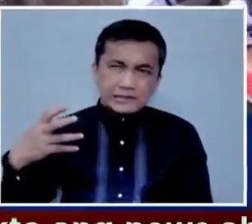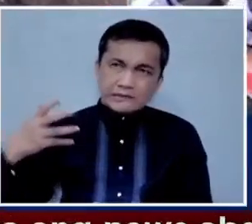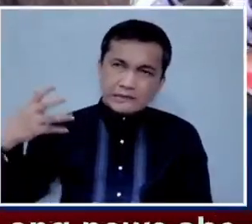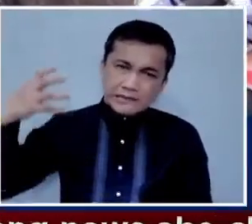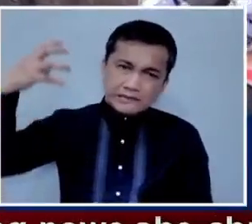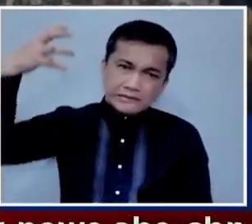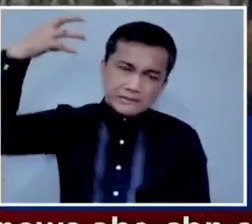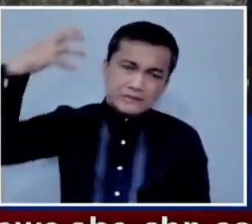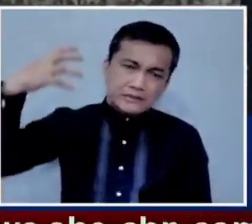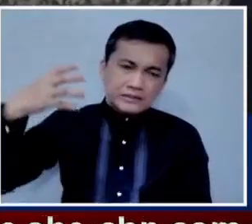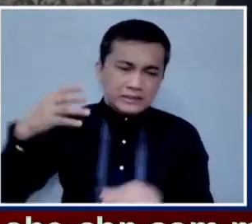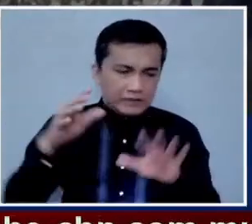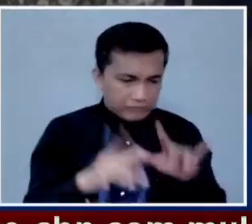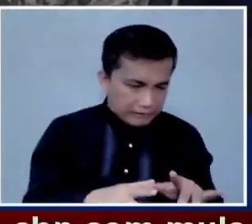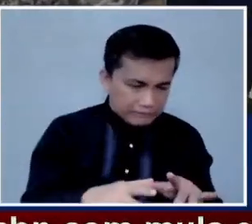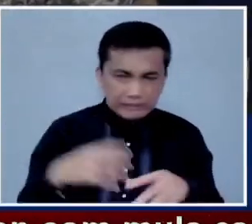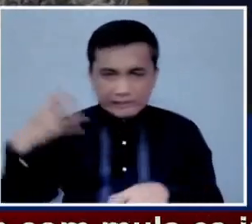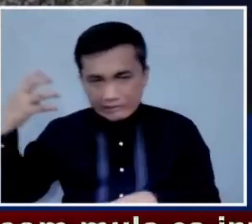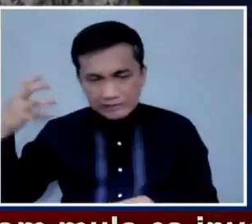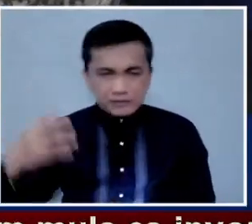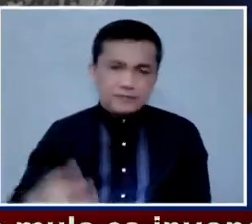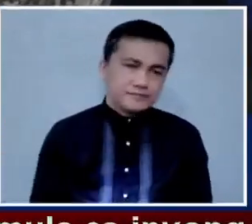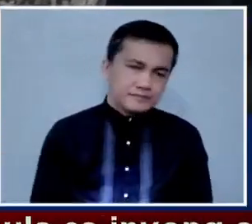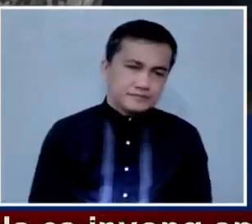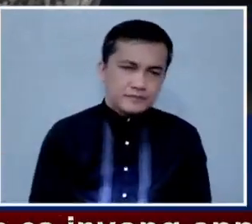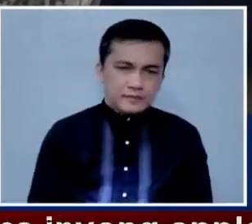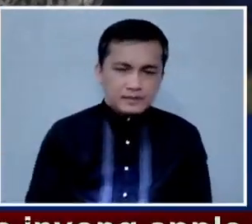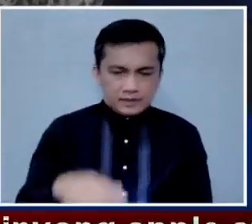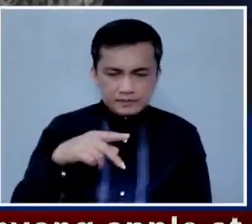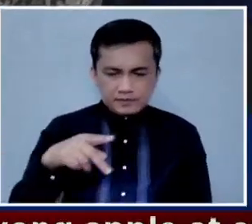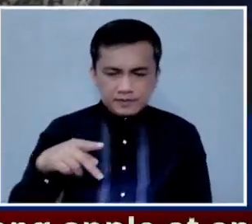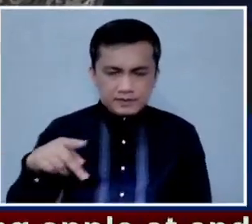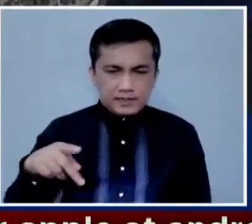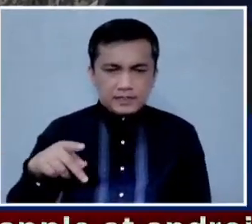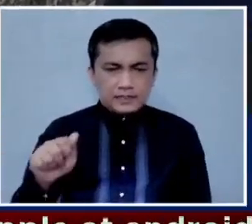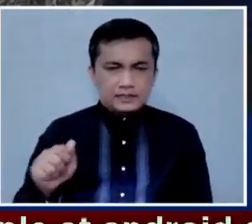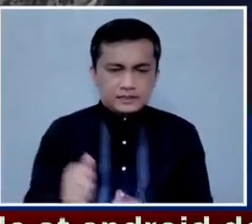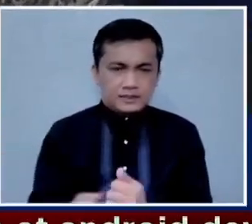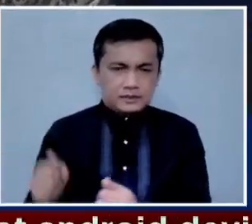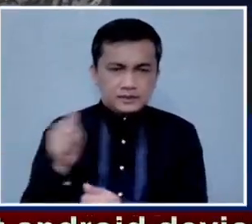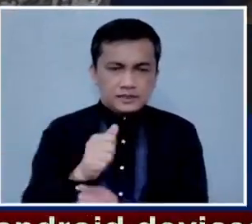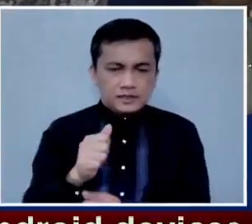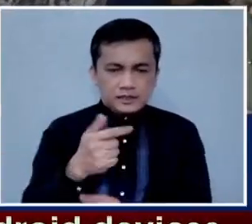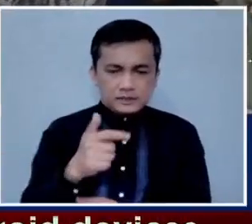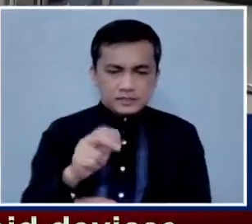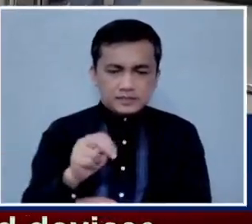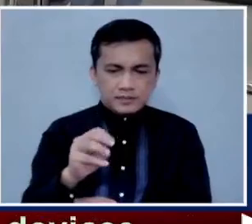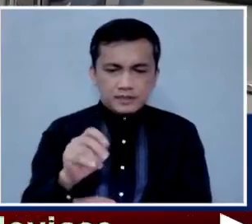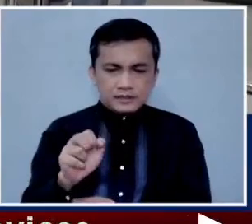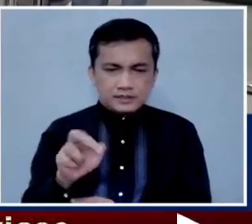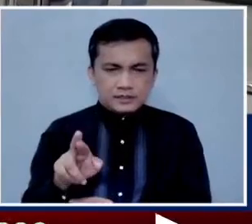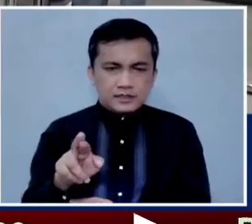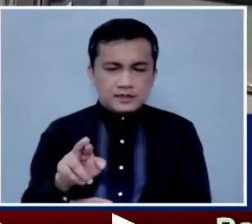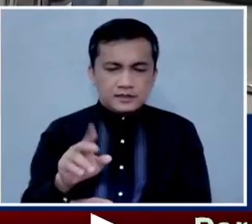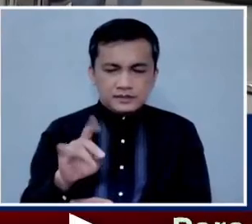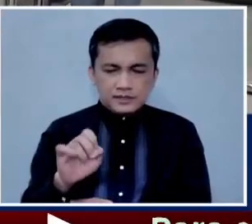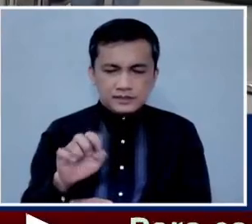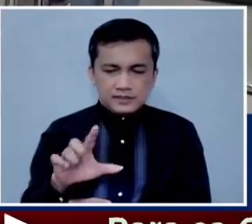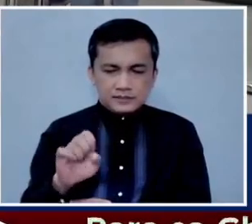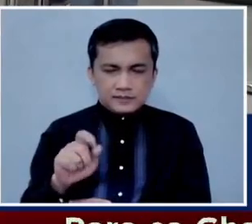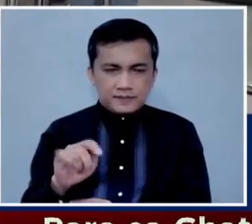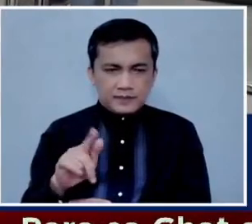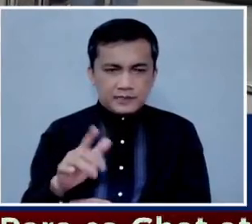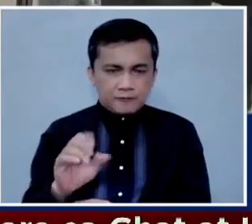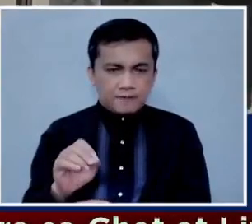Init ulan nga. Sabi ni Philippine Ports Authority General Manager Attorney J. Daniel Santiago, inaasahan na nila